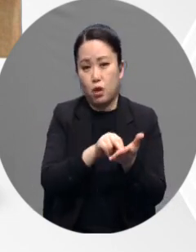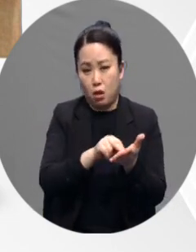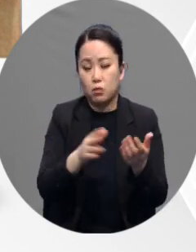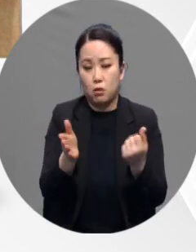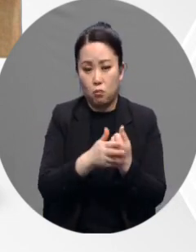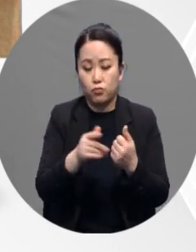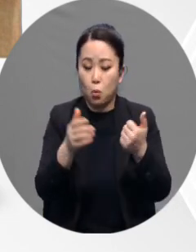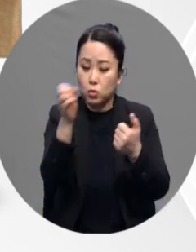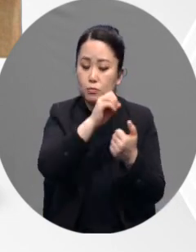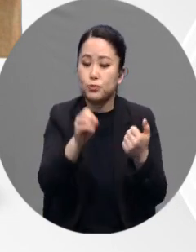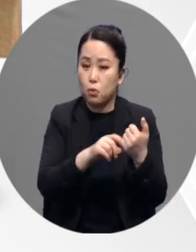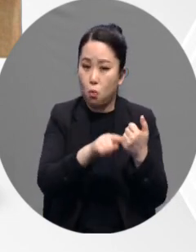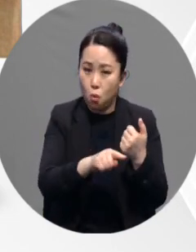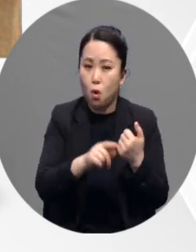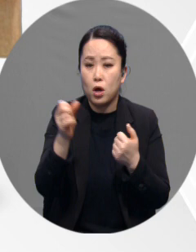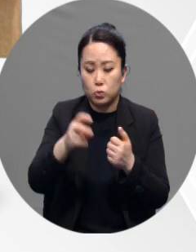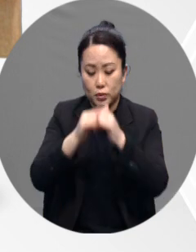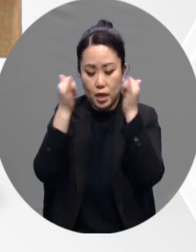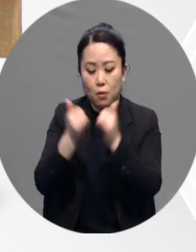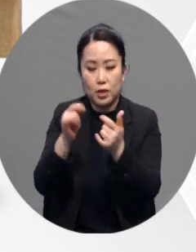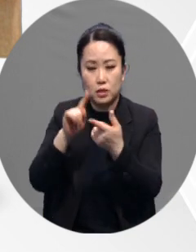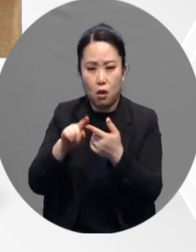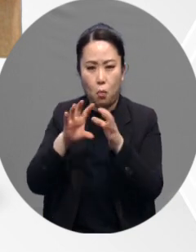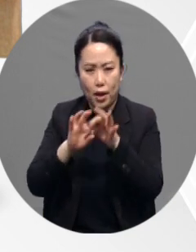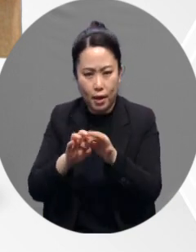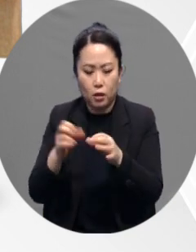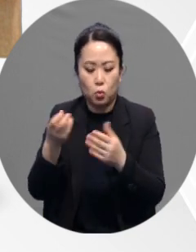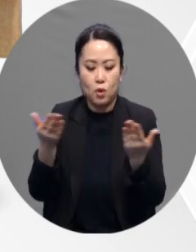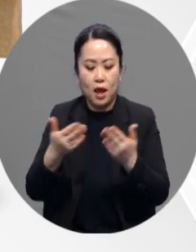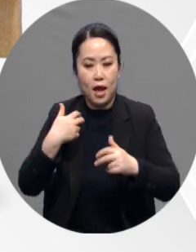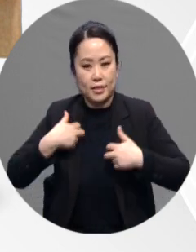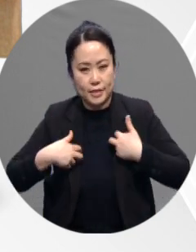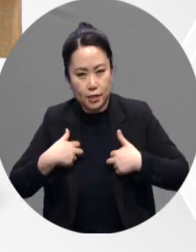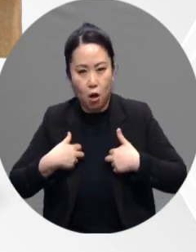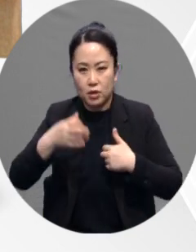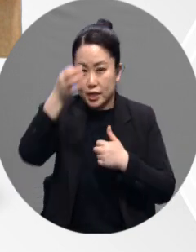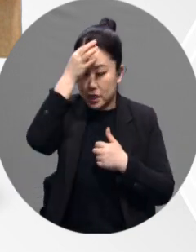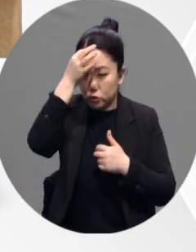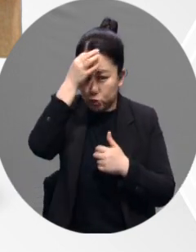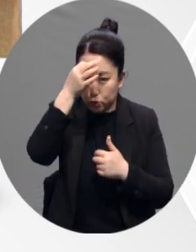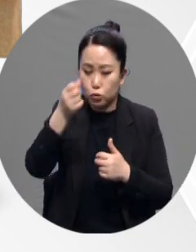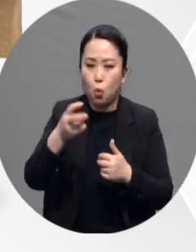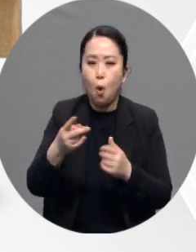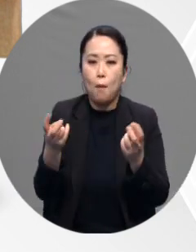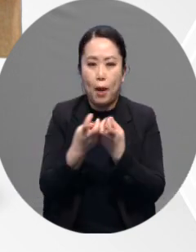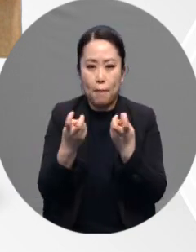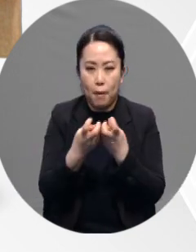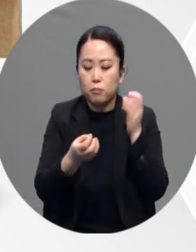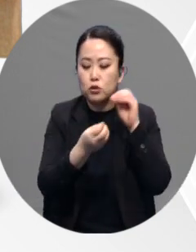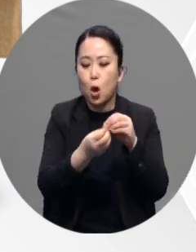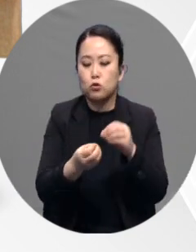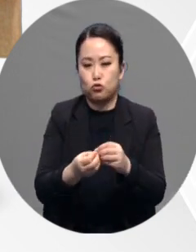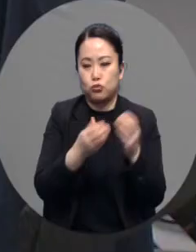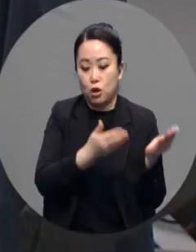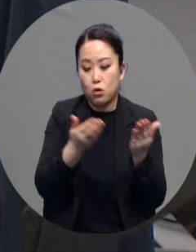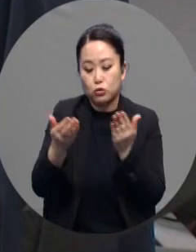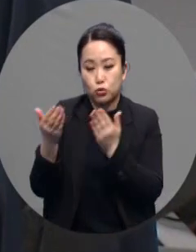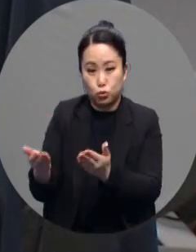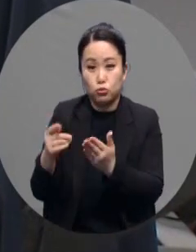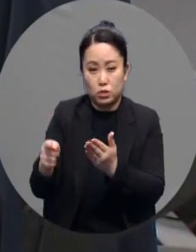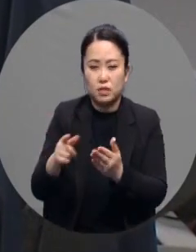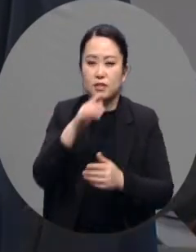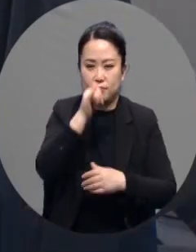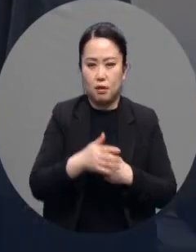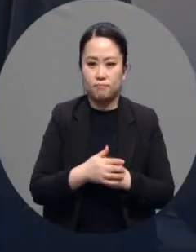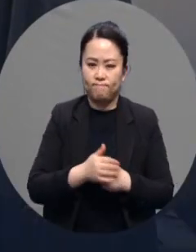가장 많았고 사회적 관계 지속과 일하는 즐거움, 기술, 노하우 전수 등의 순으로 나타났습니다. 예전 그 내가 낸